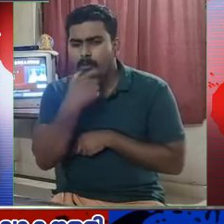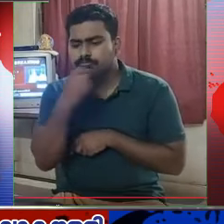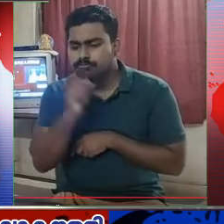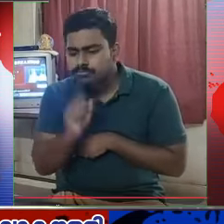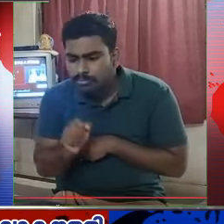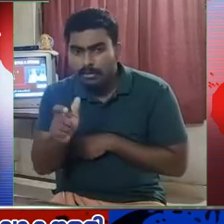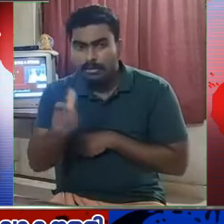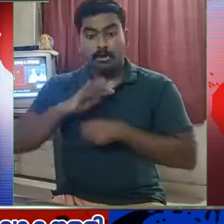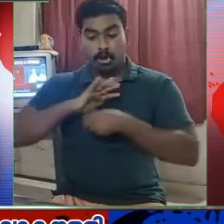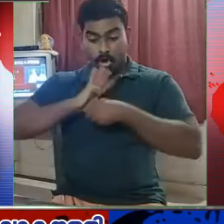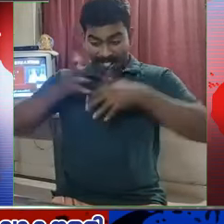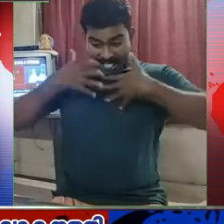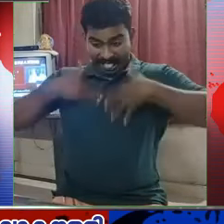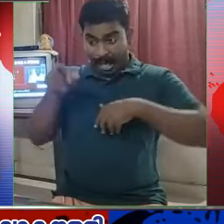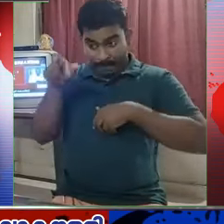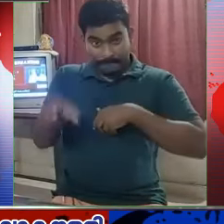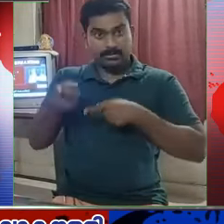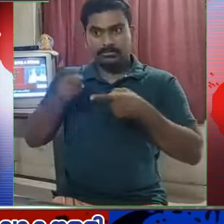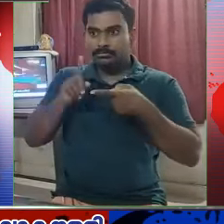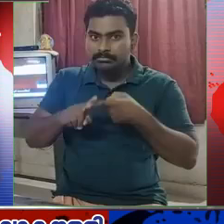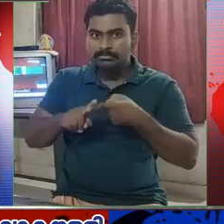കോവിഡ് ബാധിതരെ ചികിത്സിക്കുമ്പോൾ